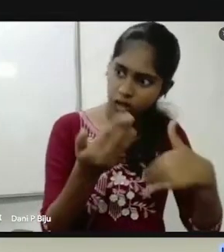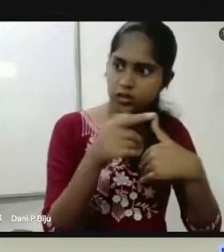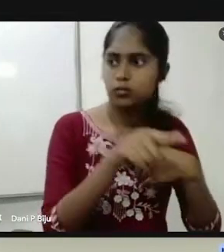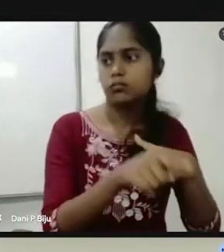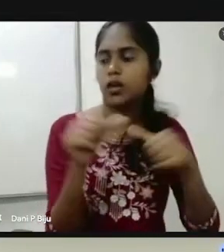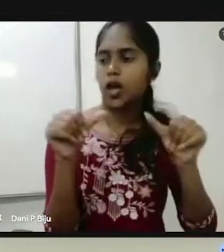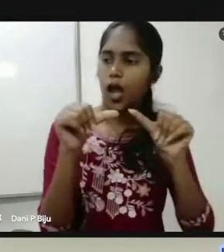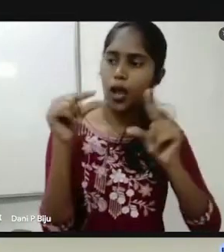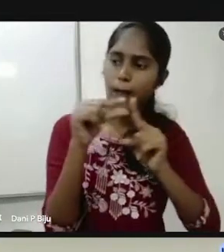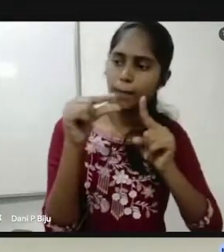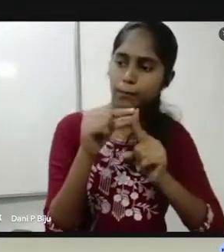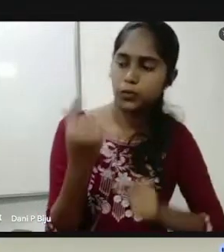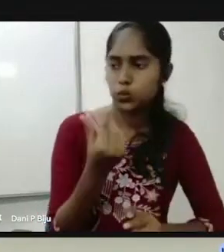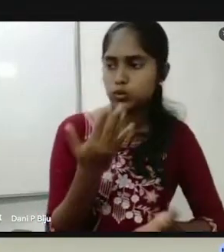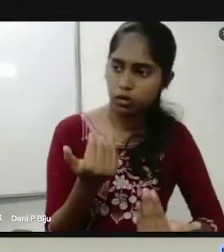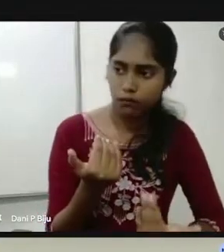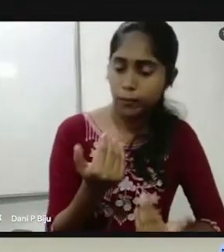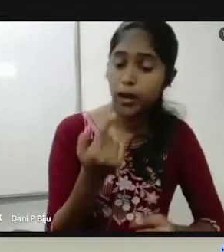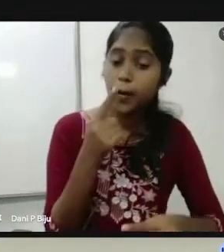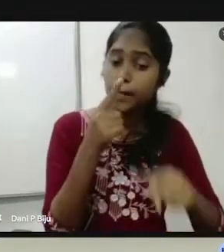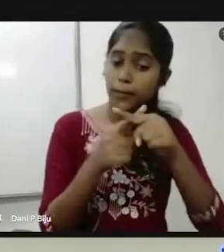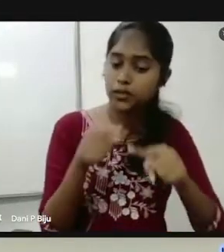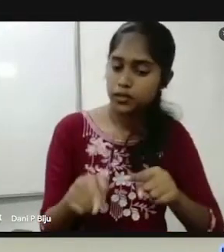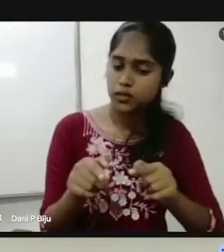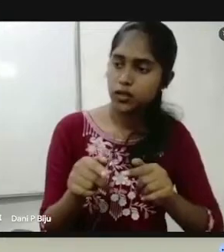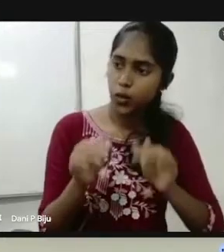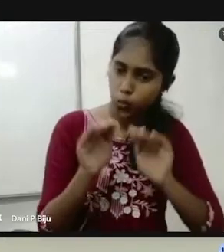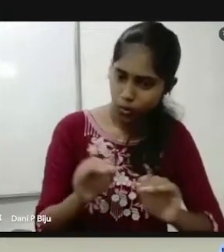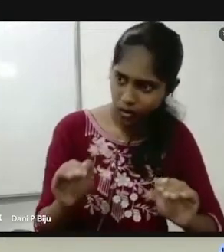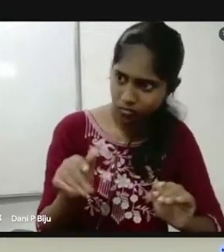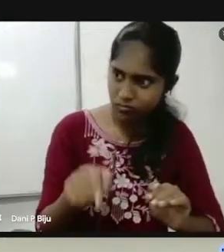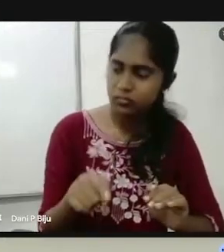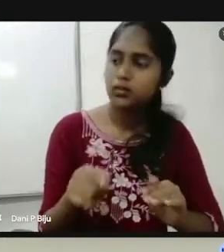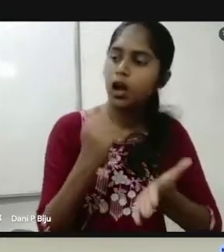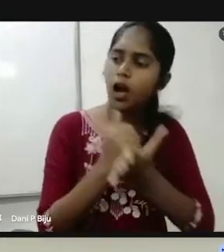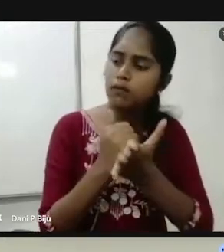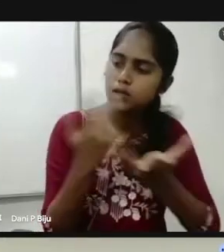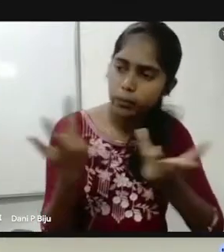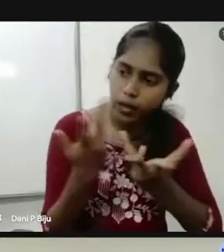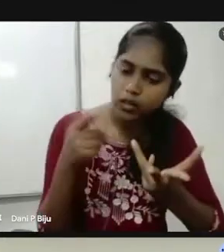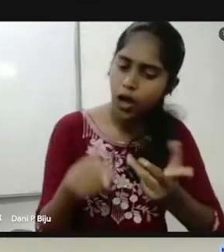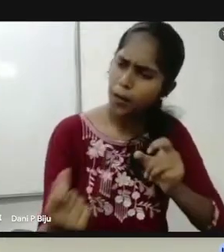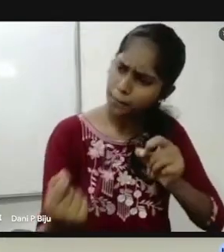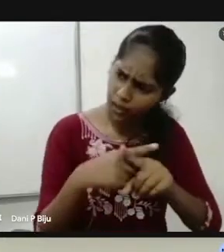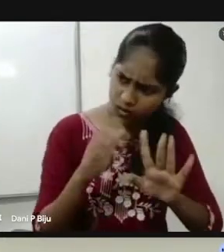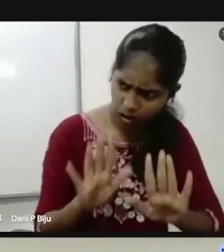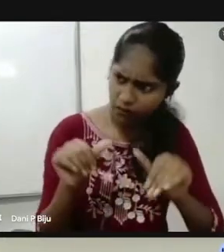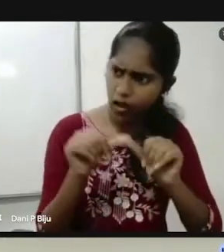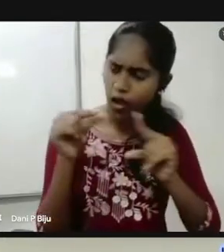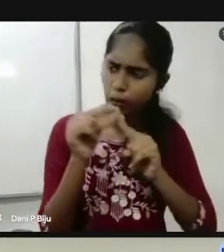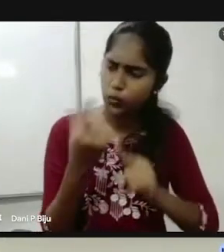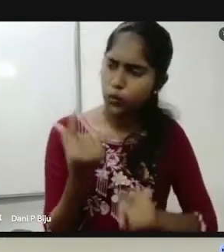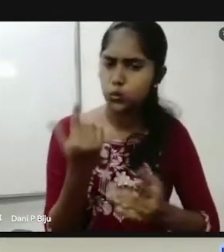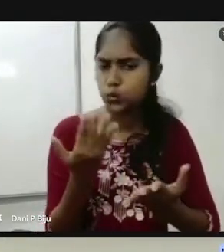അത് കൂടാതെ ആ കുട്ടിയുടെ ആവശ്യത്തിനനുസരിച്ച് യൂസർ ഫ്രണ്ട്ലി ആണോ, അല്ലെങ്കിൽ അവരുടെ സ്കിൽസിനനുസരിച്ച് ഈ ആപ്പ് മതിയാവുമോ